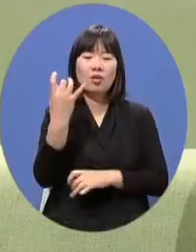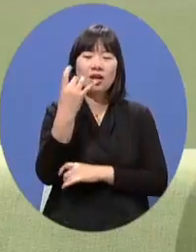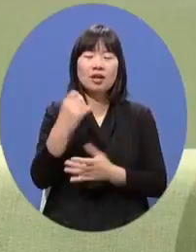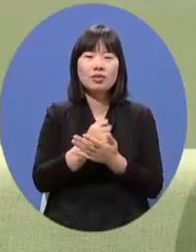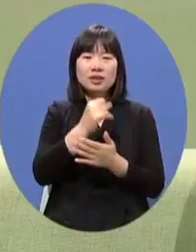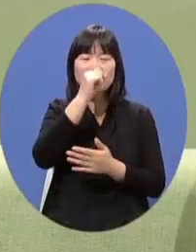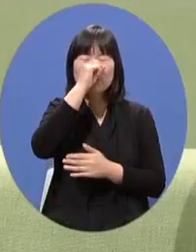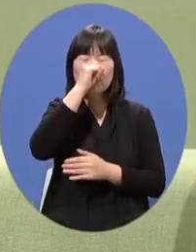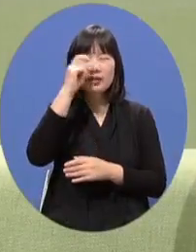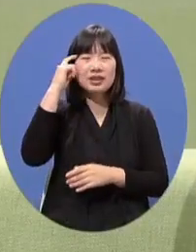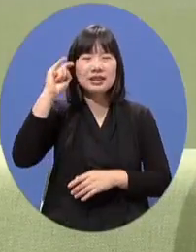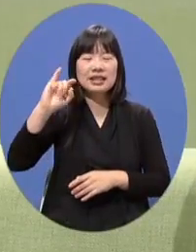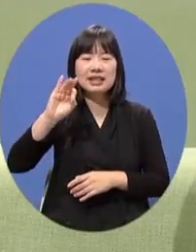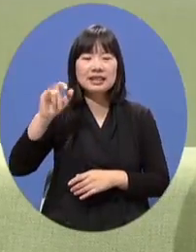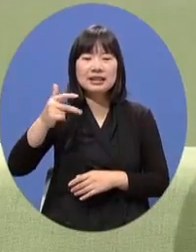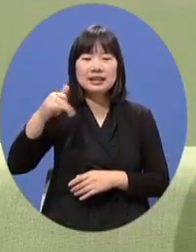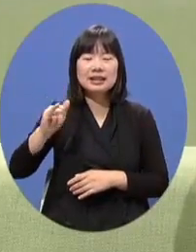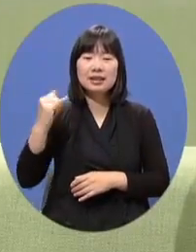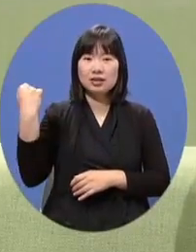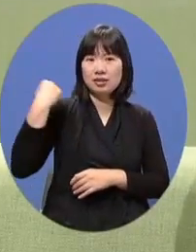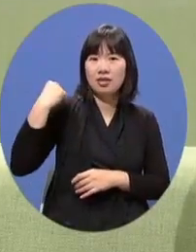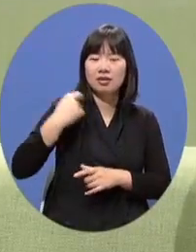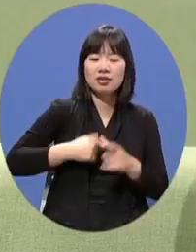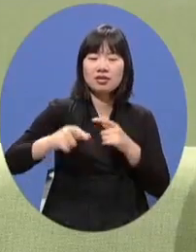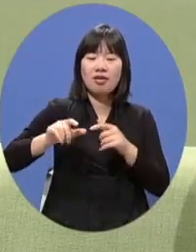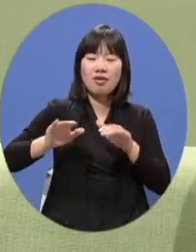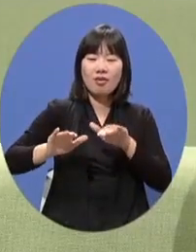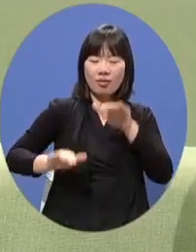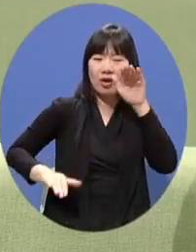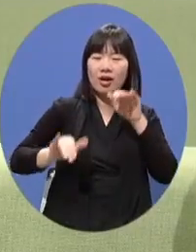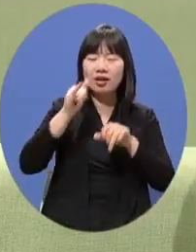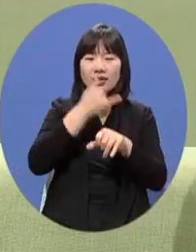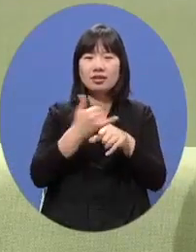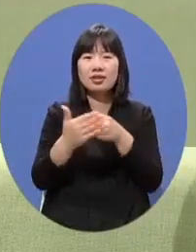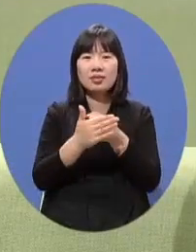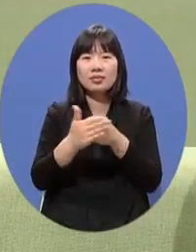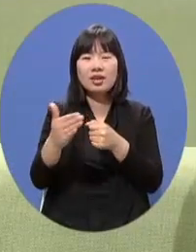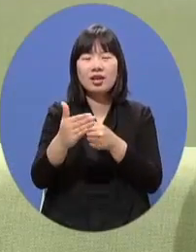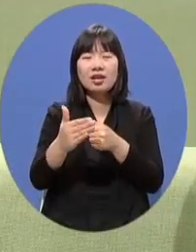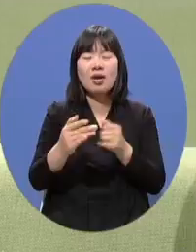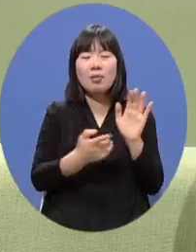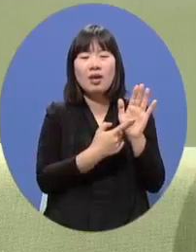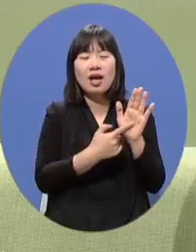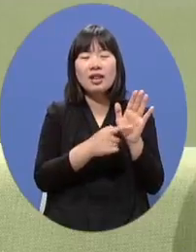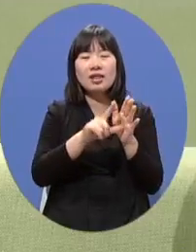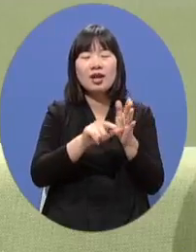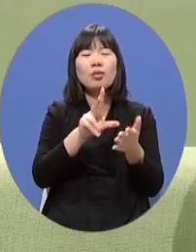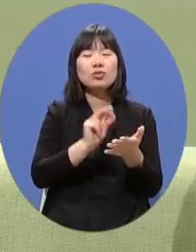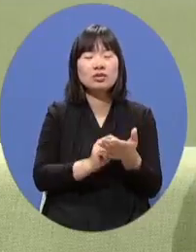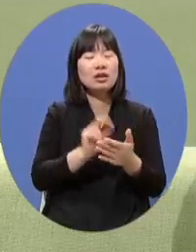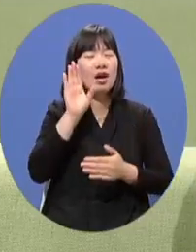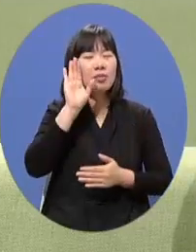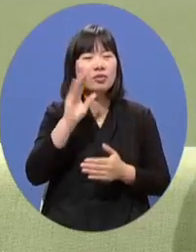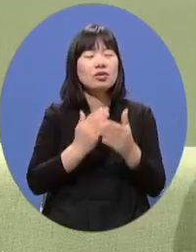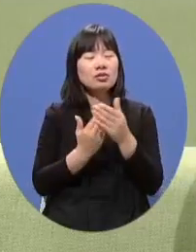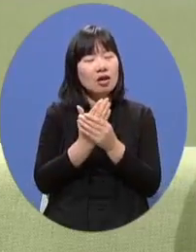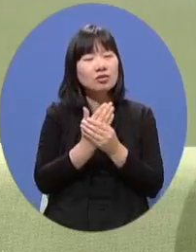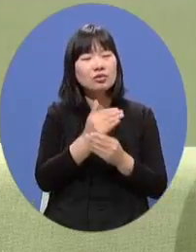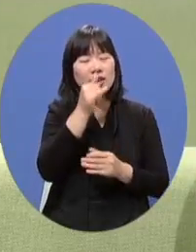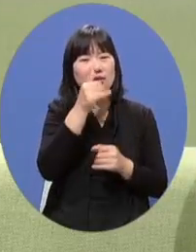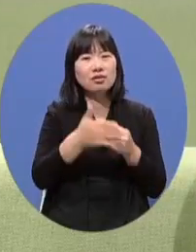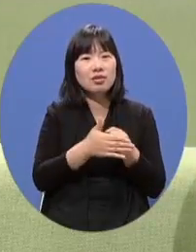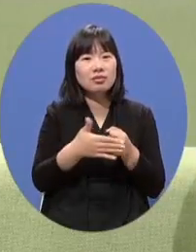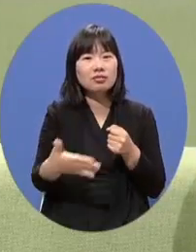있는 좋은 인지적인 능력이 이게 자꾸 더 편차가 생기게 되니까 훨씬 이제 발휘되는데 문제를 앞으로 좀 가져올 수